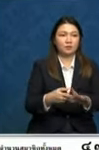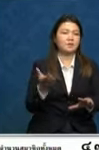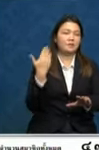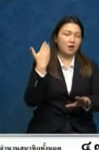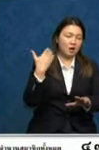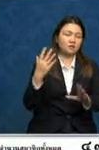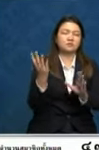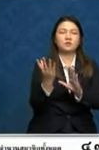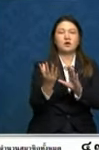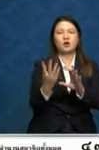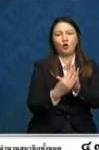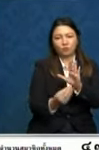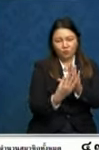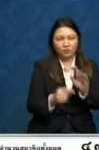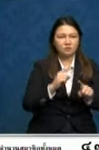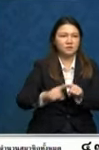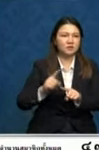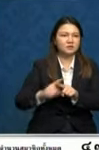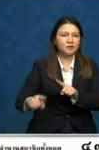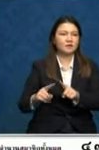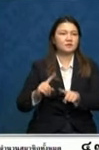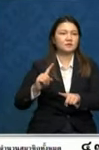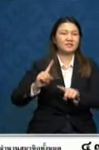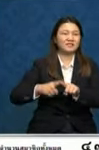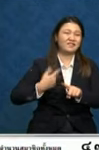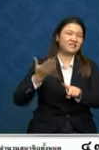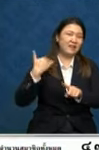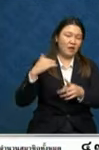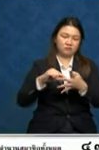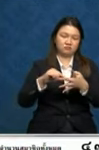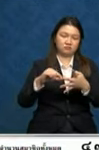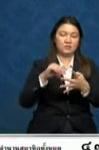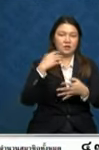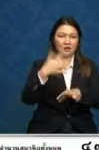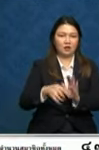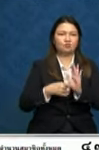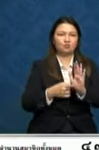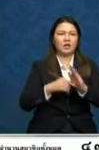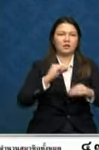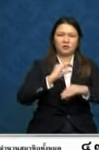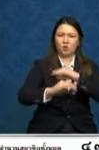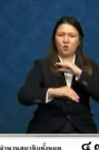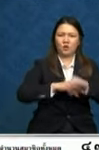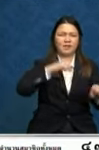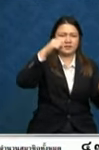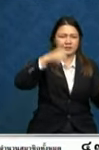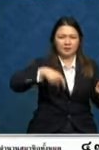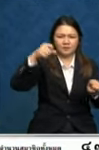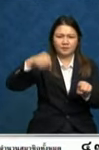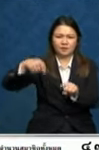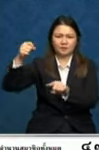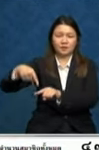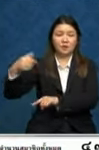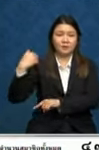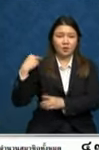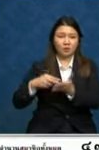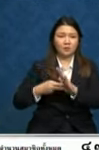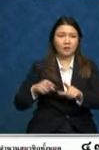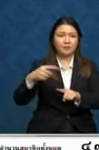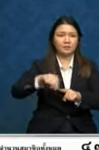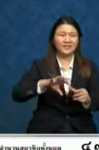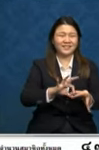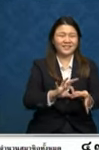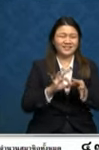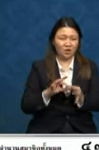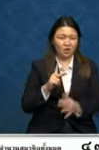บไปเมื่อกลางเดือนที่ผ่านมาครับผมจึงขออนุญาตยกตัวอย่างโครงการที่ซ้ำซ้อนและมีความเห็นว่าไม่เกี่ยวข้องกับหน้า